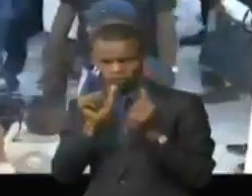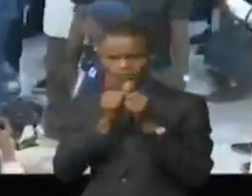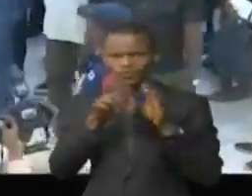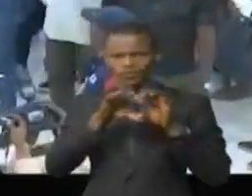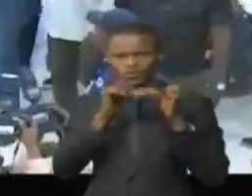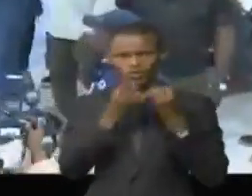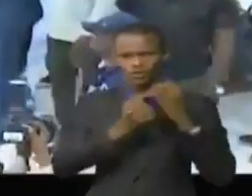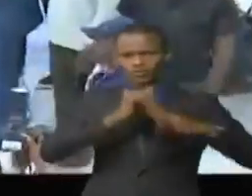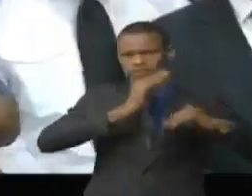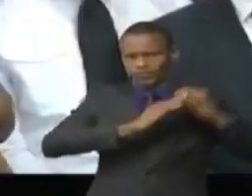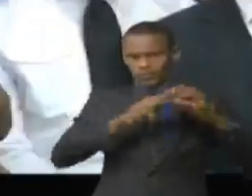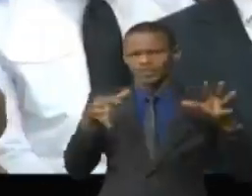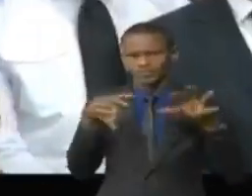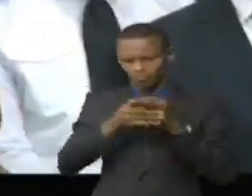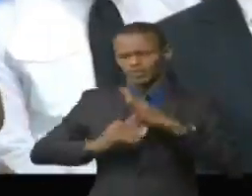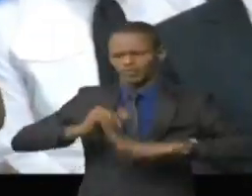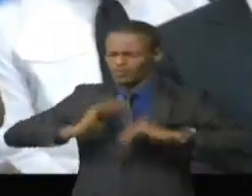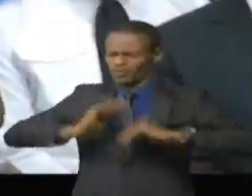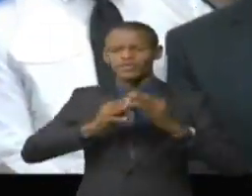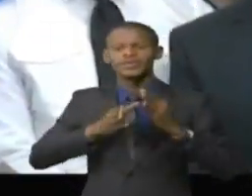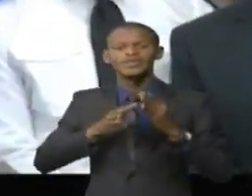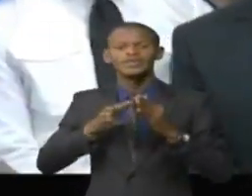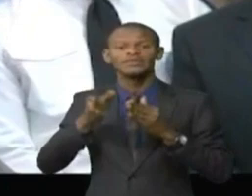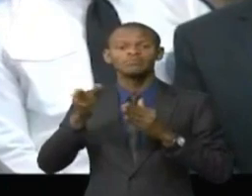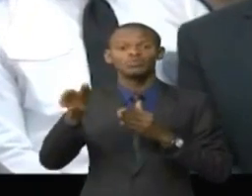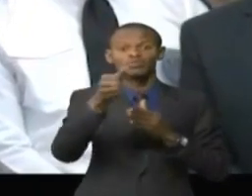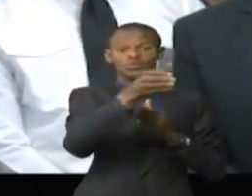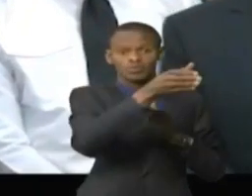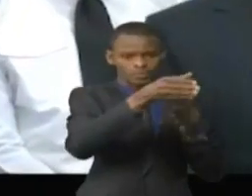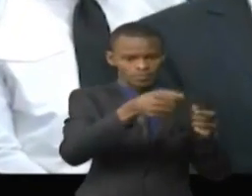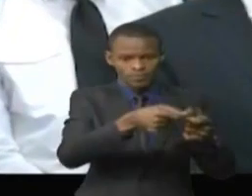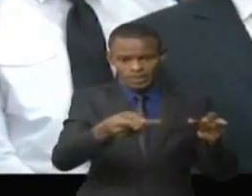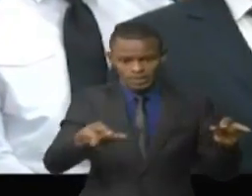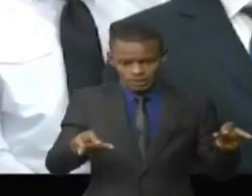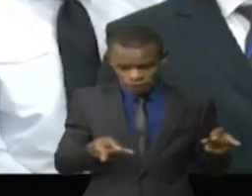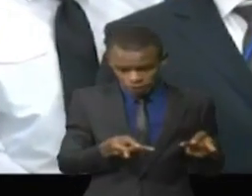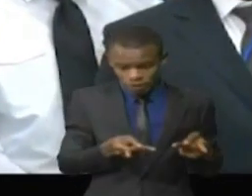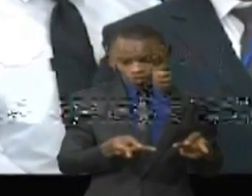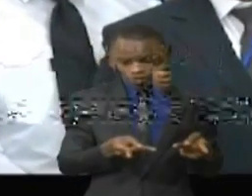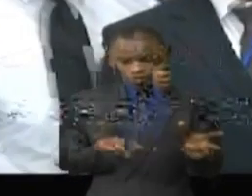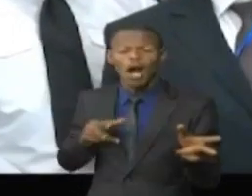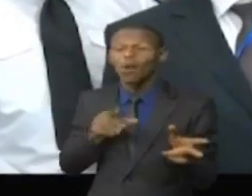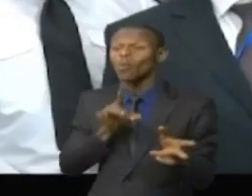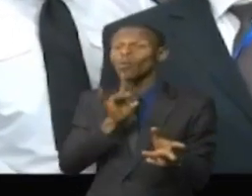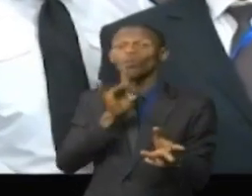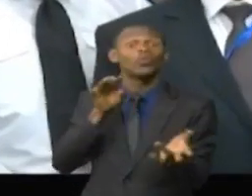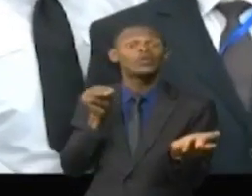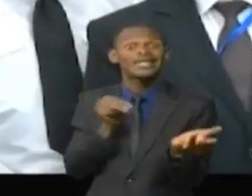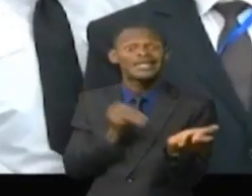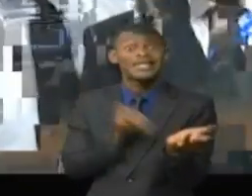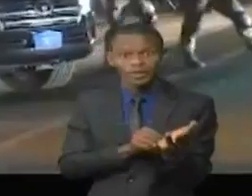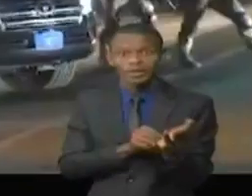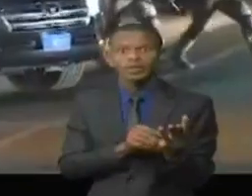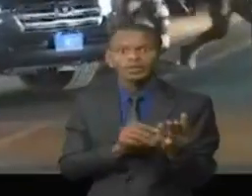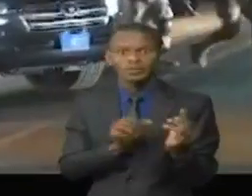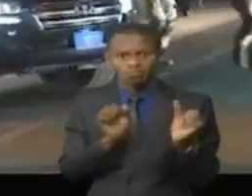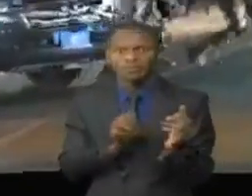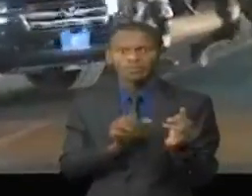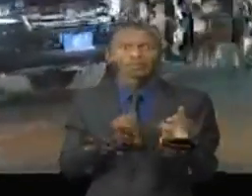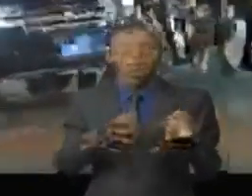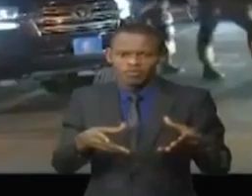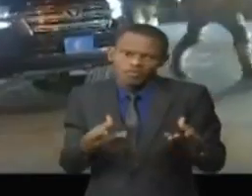comprend des parkings d'une capacité de 8 plaques pour le trafic transfrontalier à l'importation comme apport.